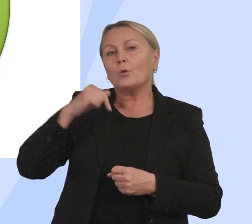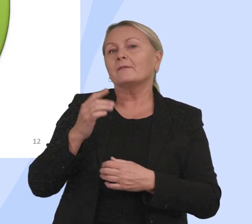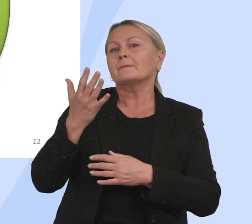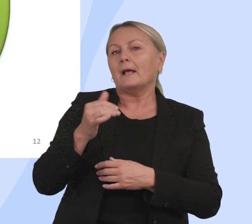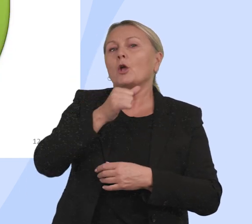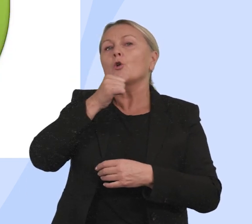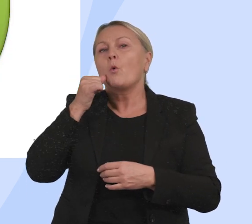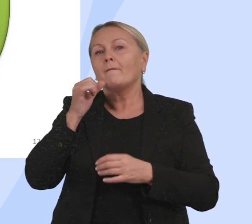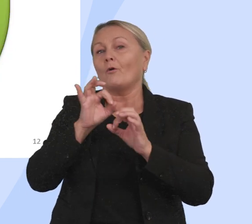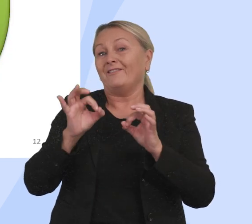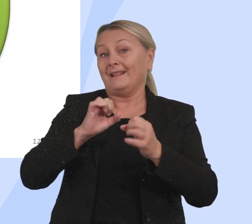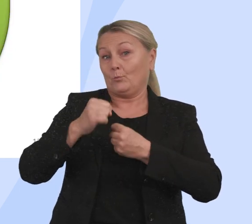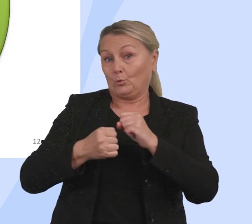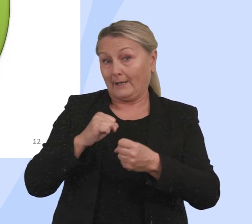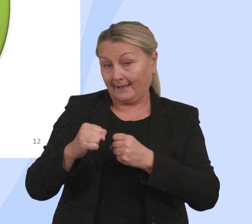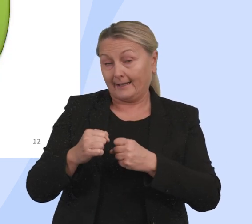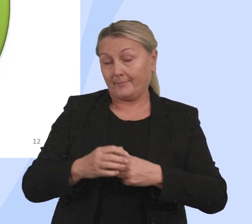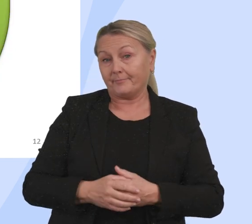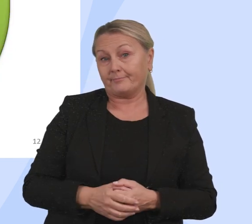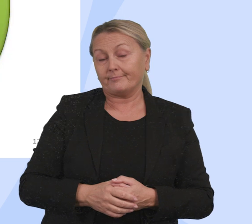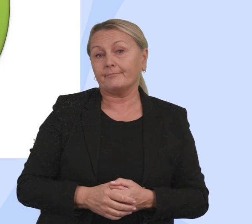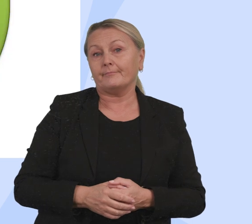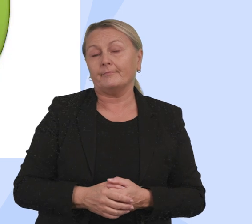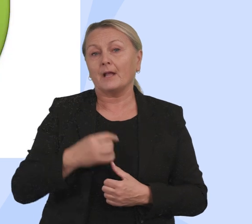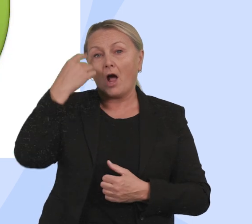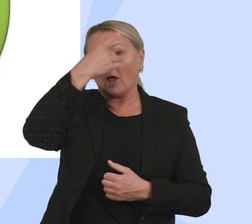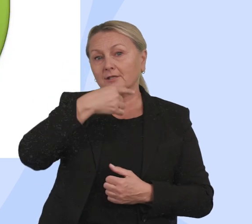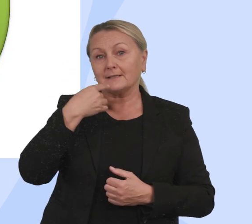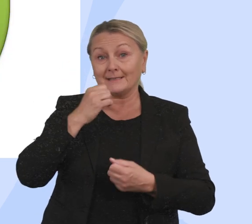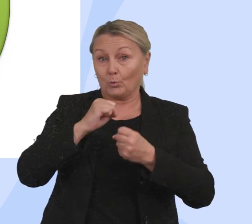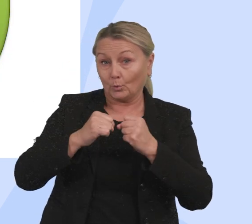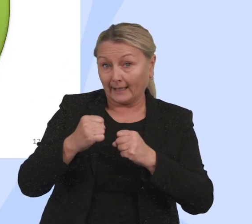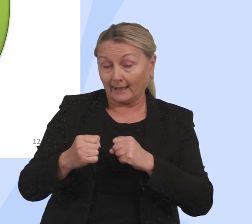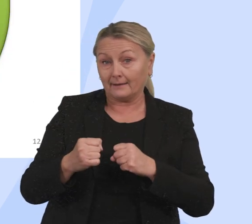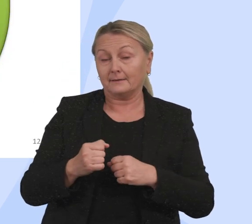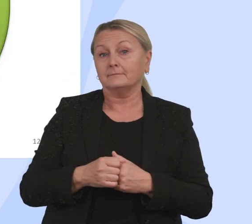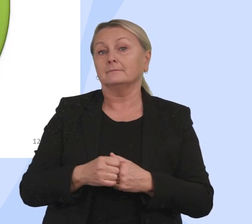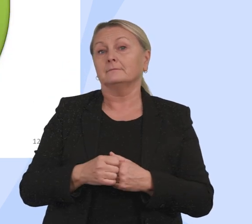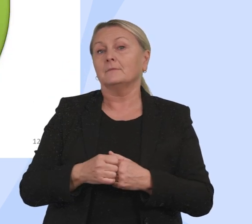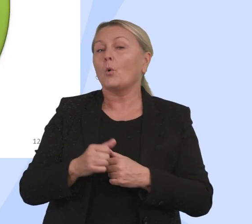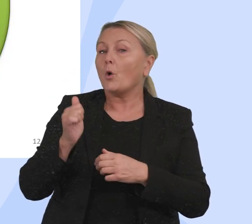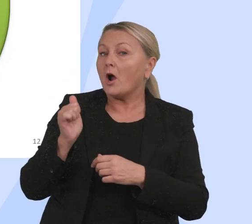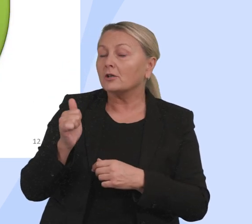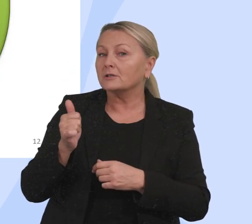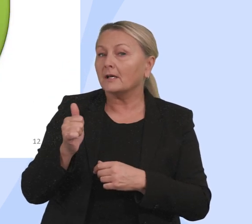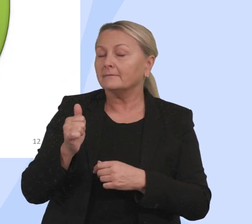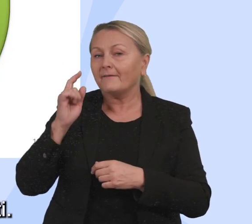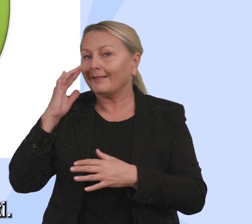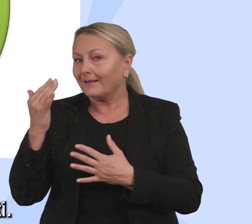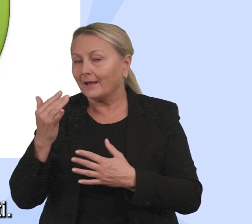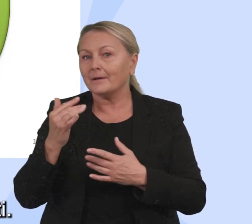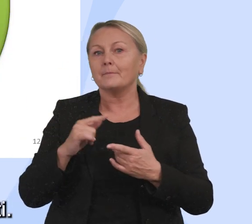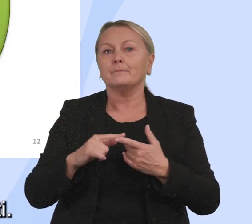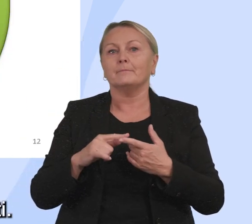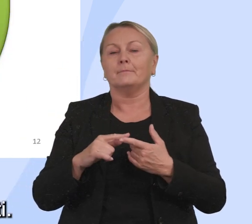ja, ansigtsmotorik, og måske, det ved vi ikke, med en feedback ind til det emotionelle område. Det